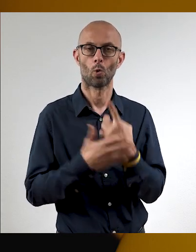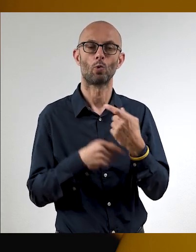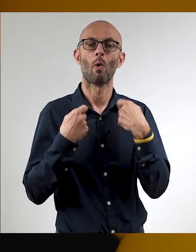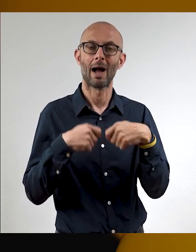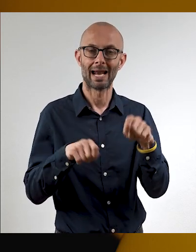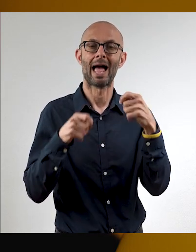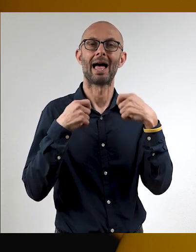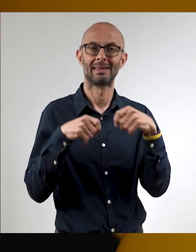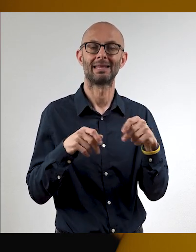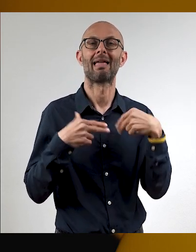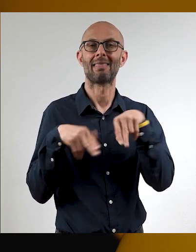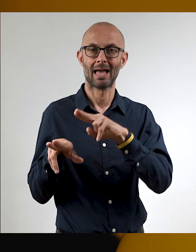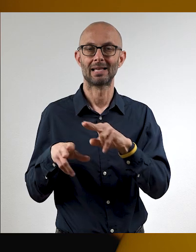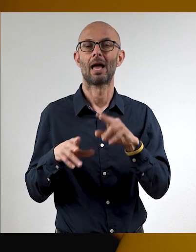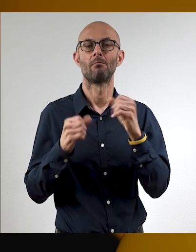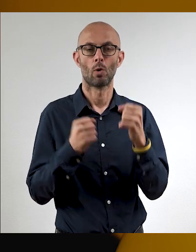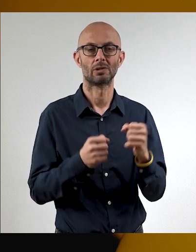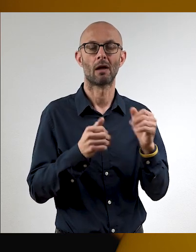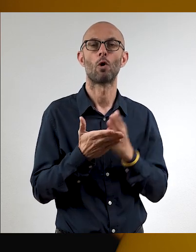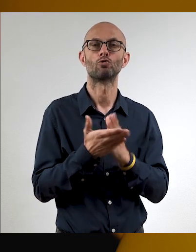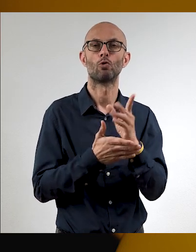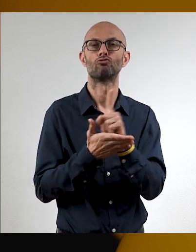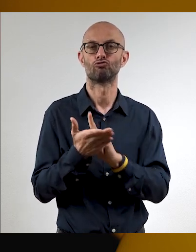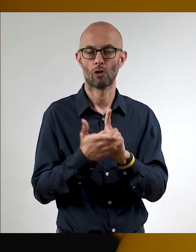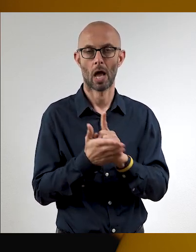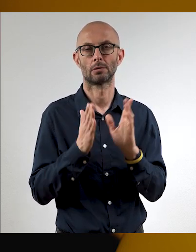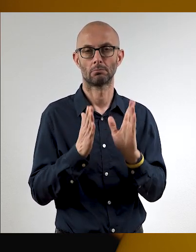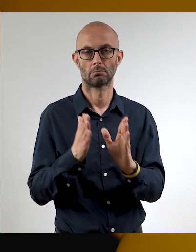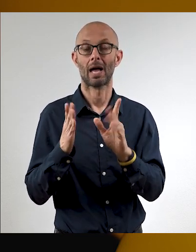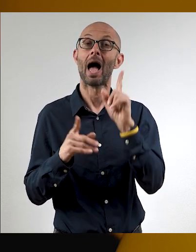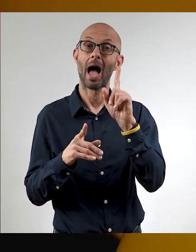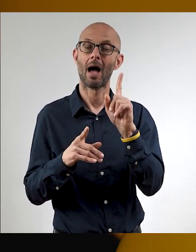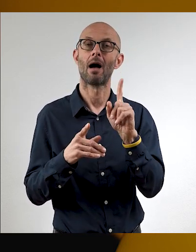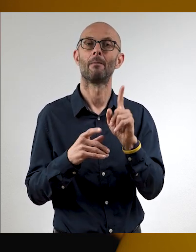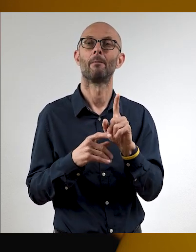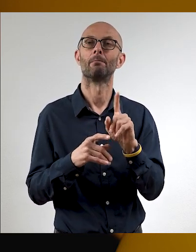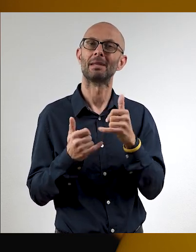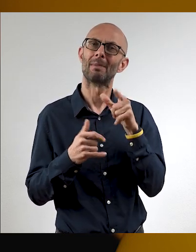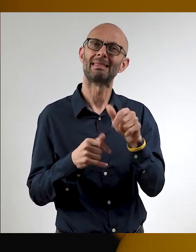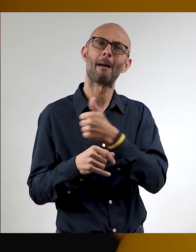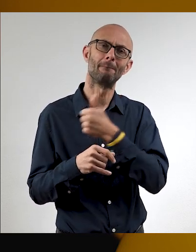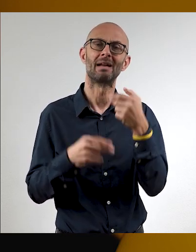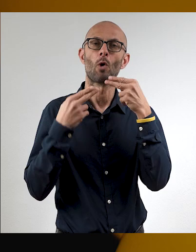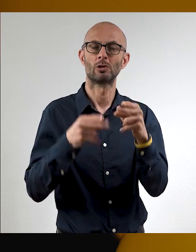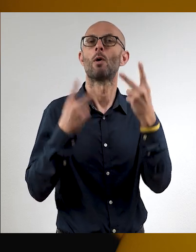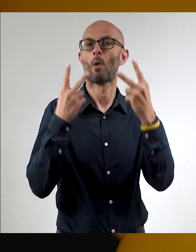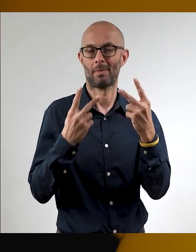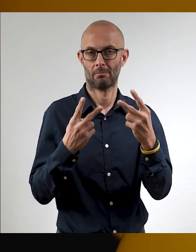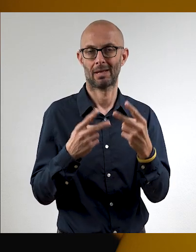gradi nazaj, vzpostavlja skozi čez čas. Vendarle pa je ta prvi odziv